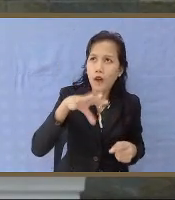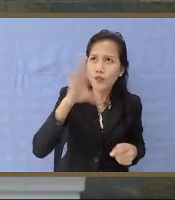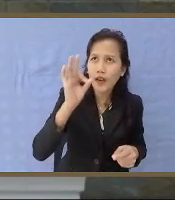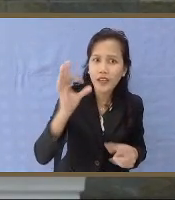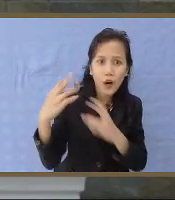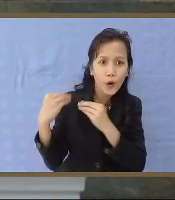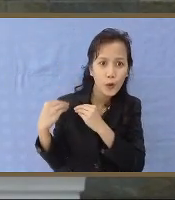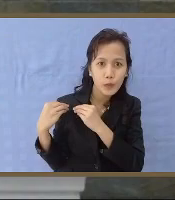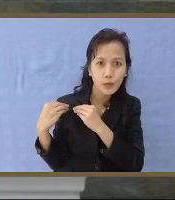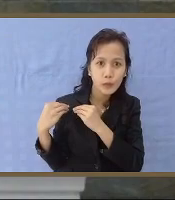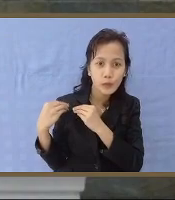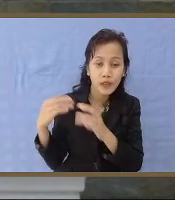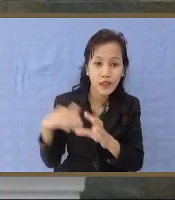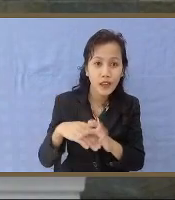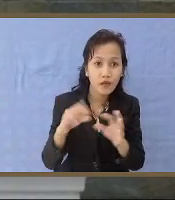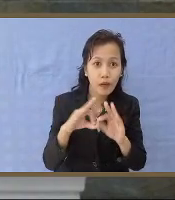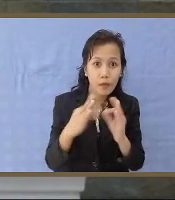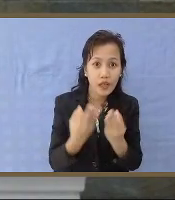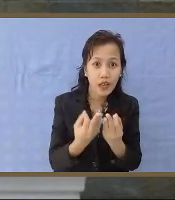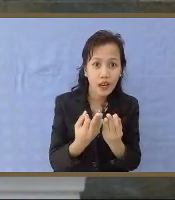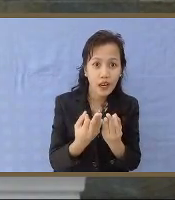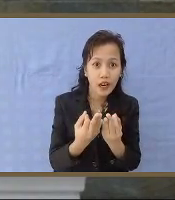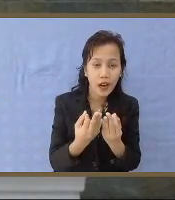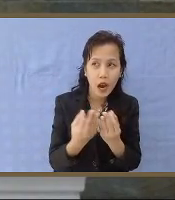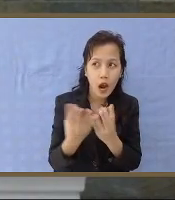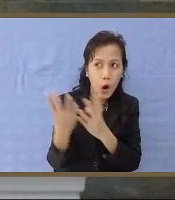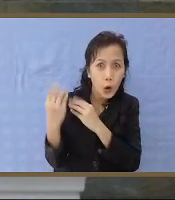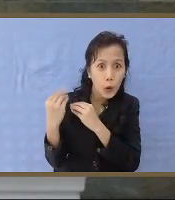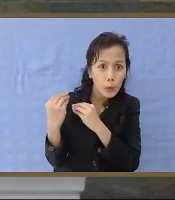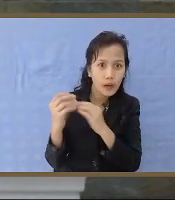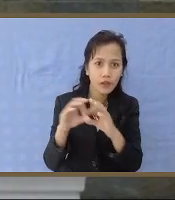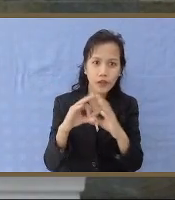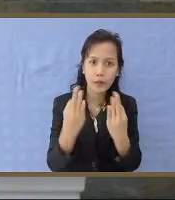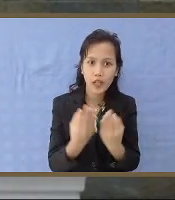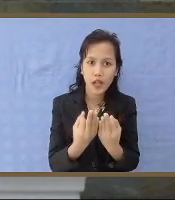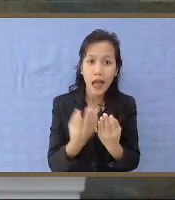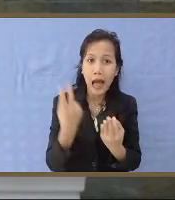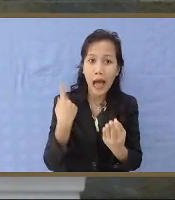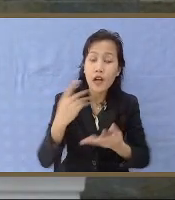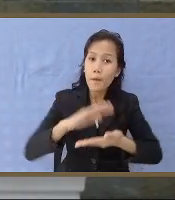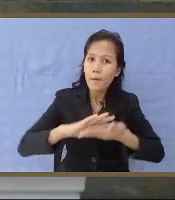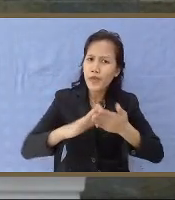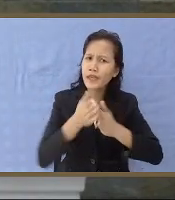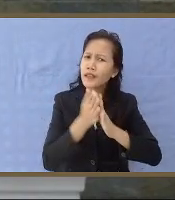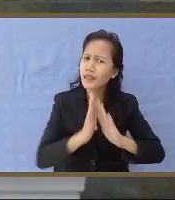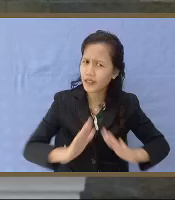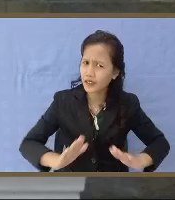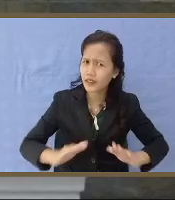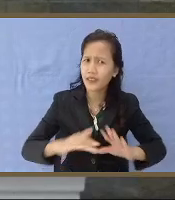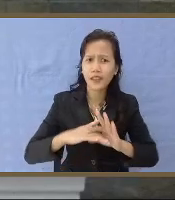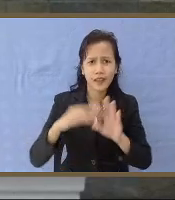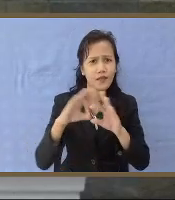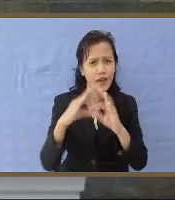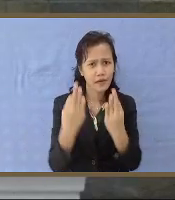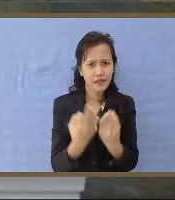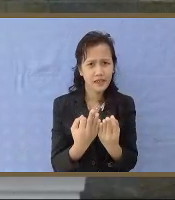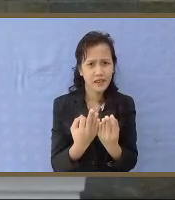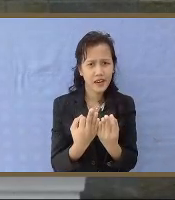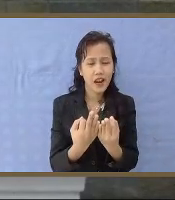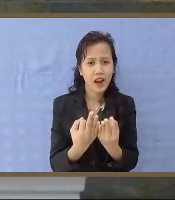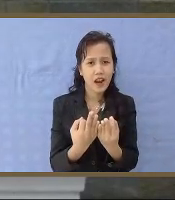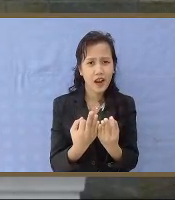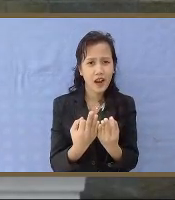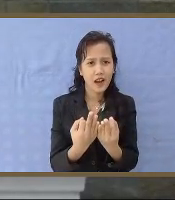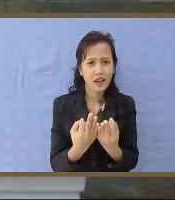mo magkaroon ng pag-asa ang ating pamilya? All right. Gusto mo magkaroon ng peace sa ating family? Amen, sir. All